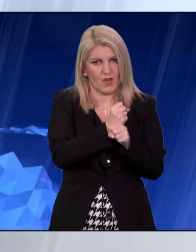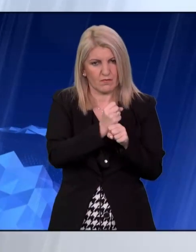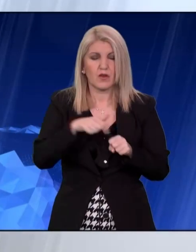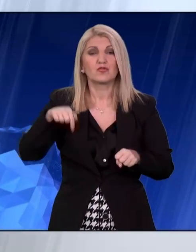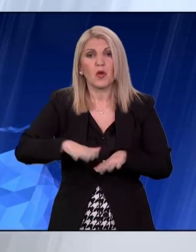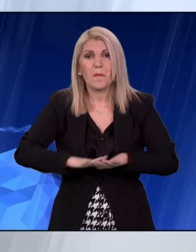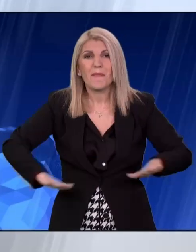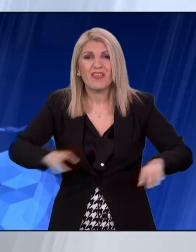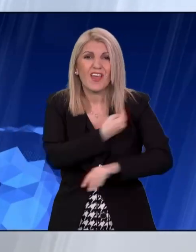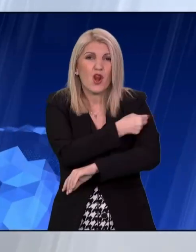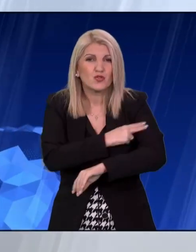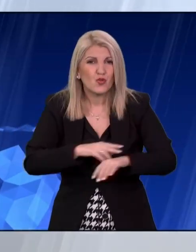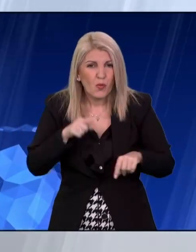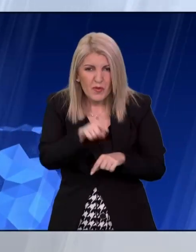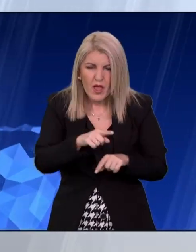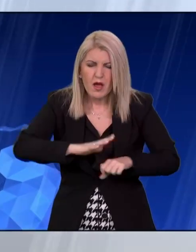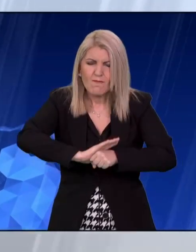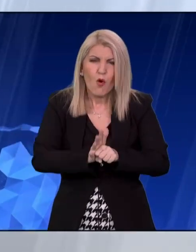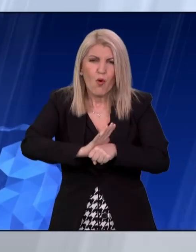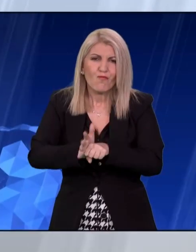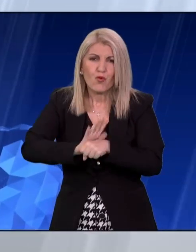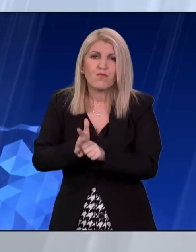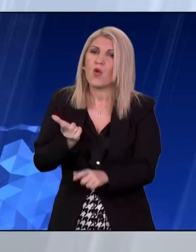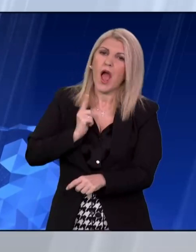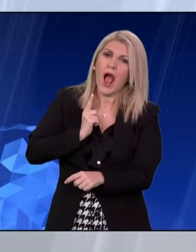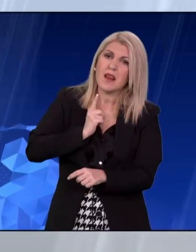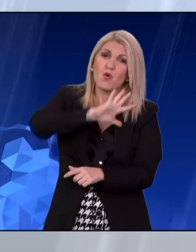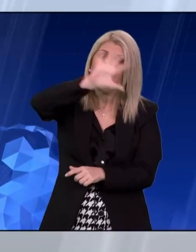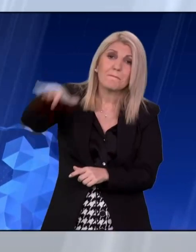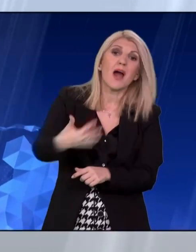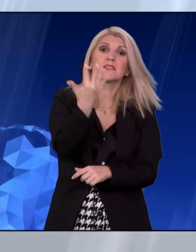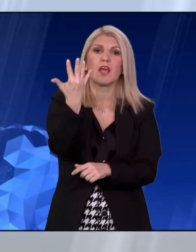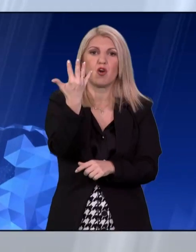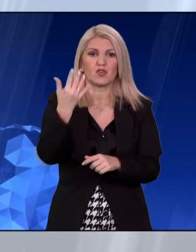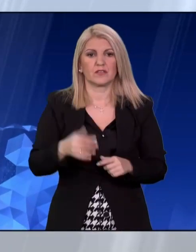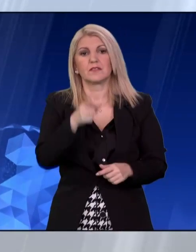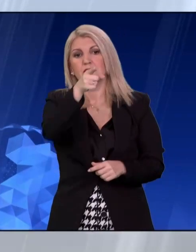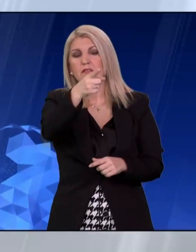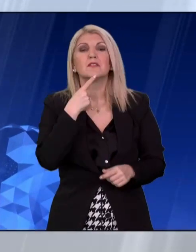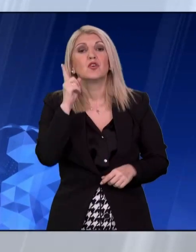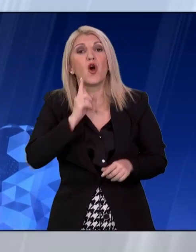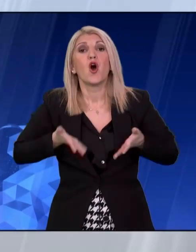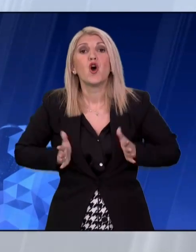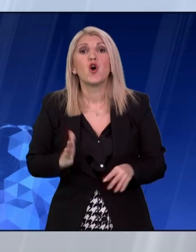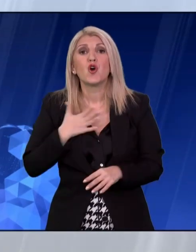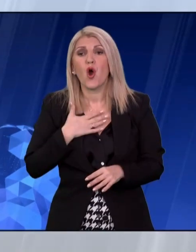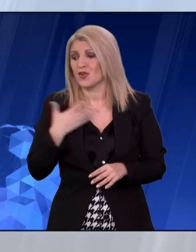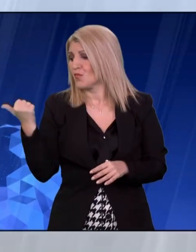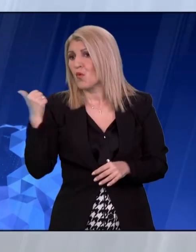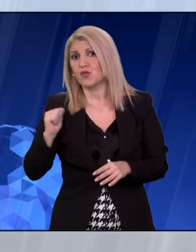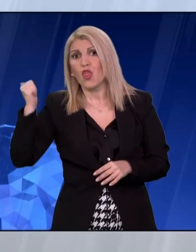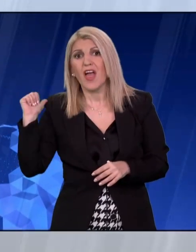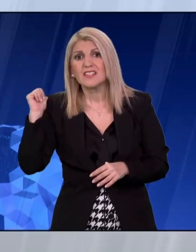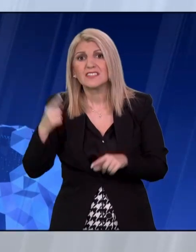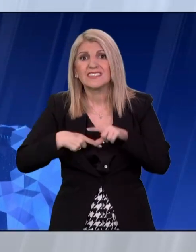παιδιατρικών νοσοκομείον της αττικής ξεπερνούσε τις 5 ώρες είχα την κόρη μου προχθές δεύτερη μέρα των χριστουγέννων και είχε αναμονή